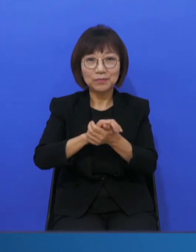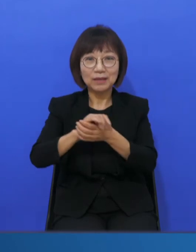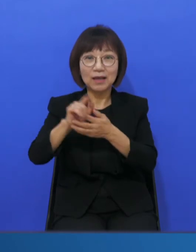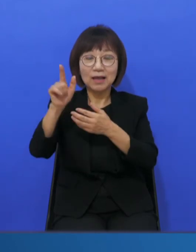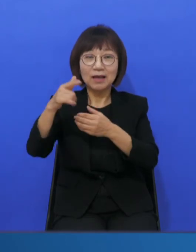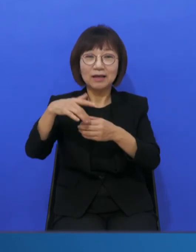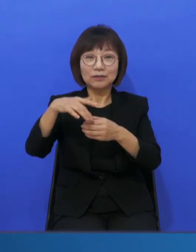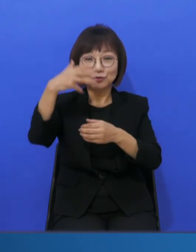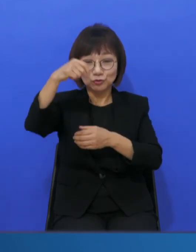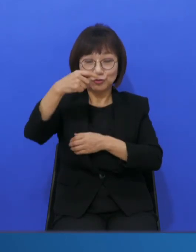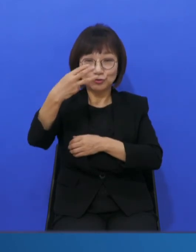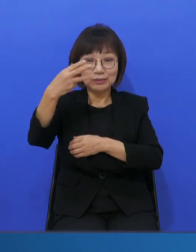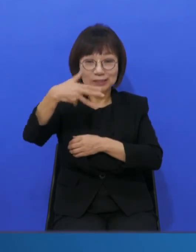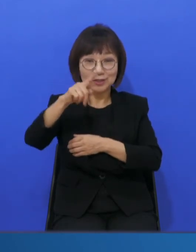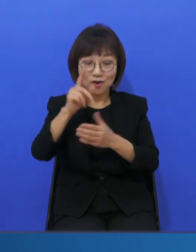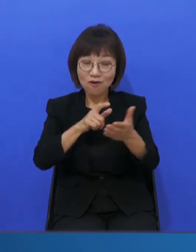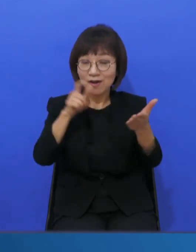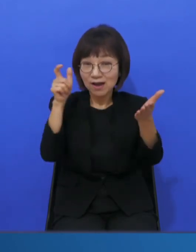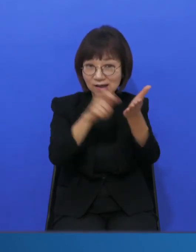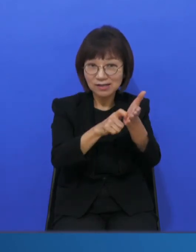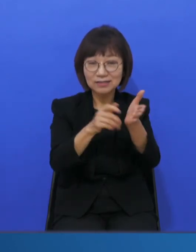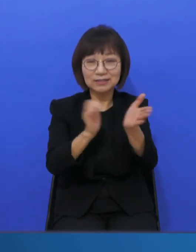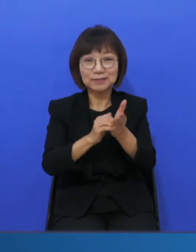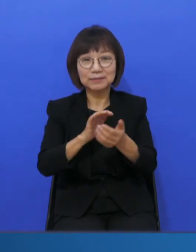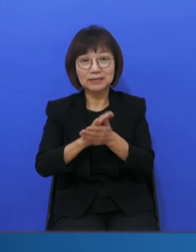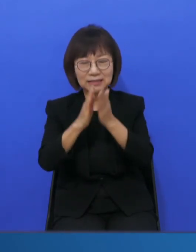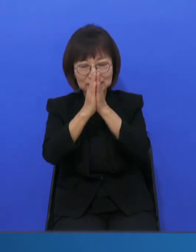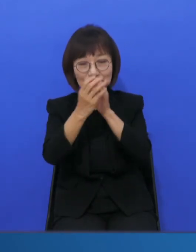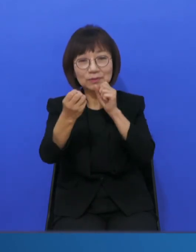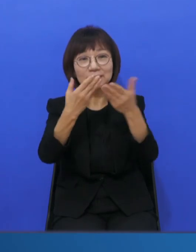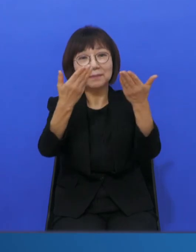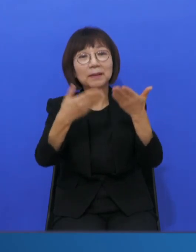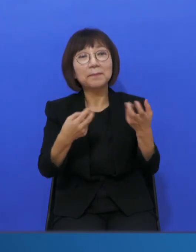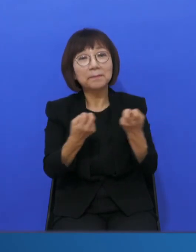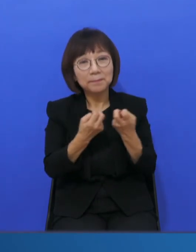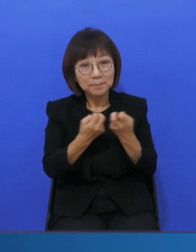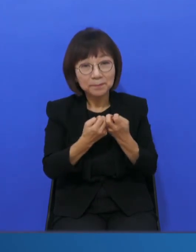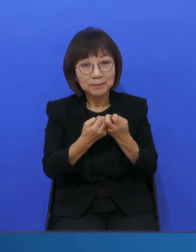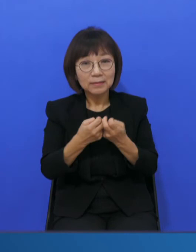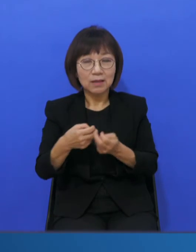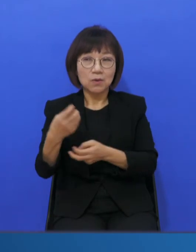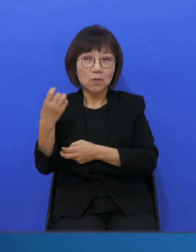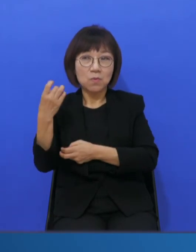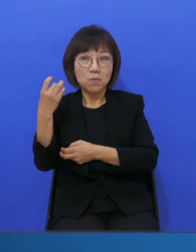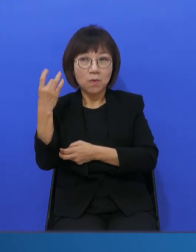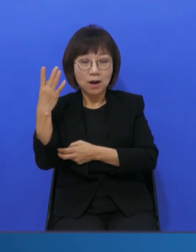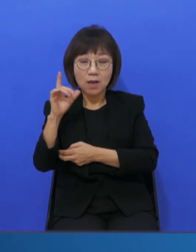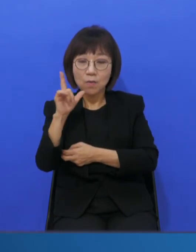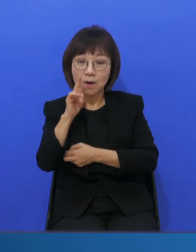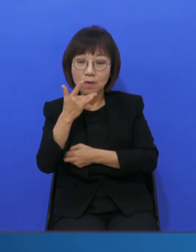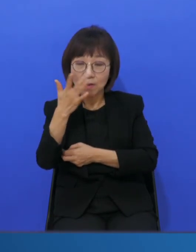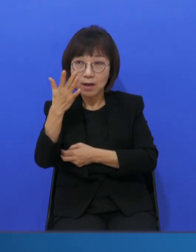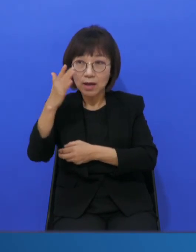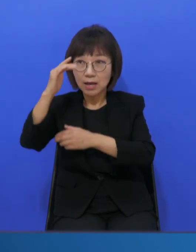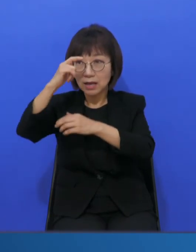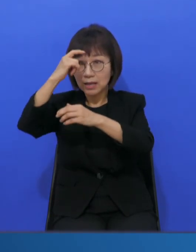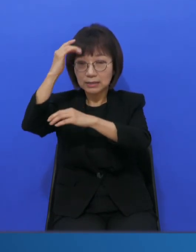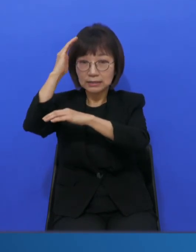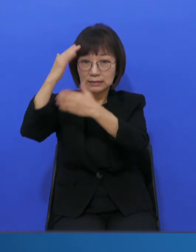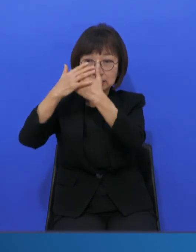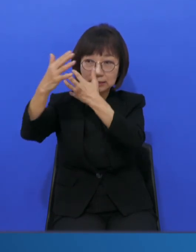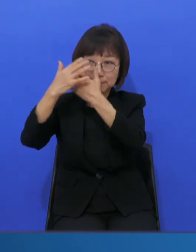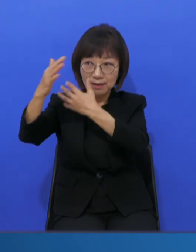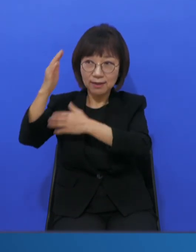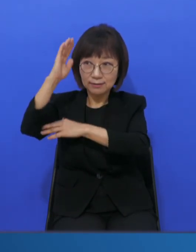서문에 수록하였습니다. 기도응답 어떻게 받을 것인가는 교재의 원 강의인 월화집회 녹취록을 최대한